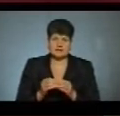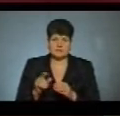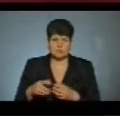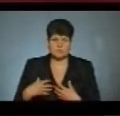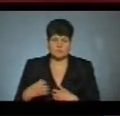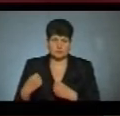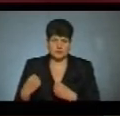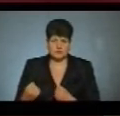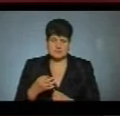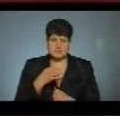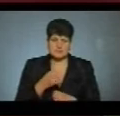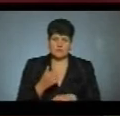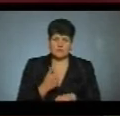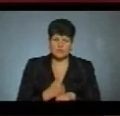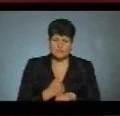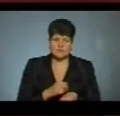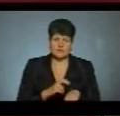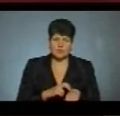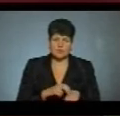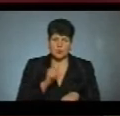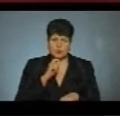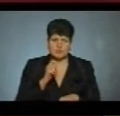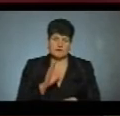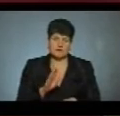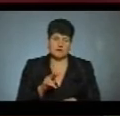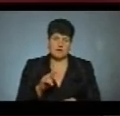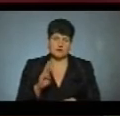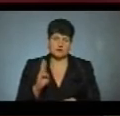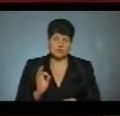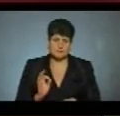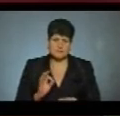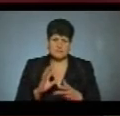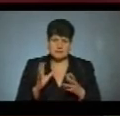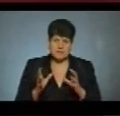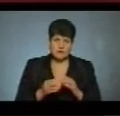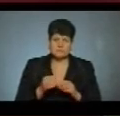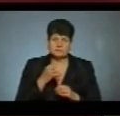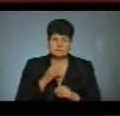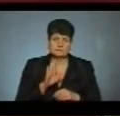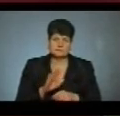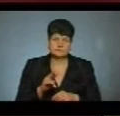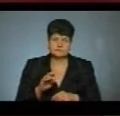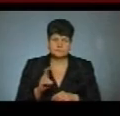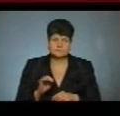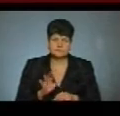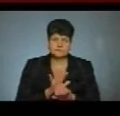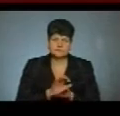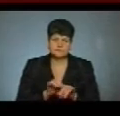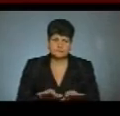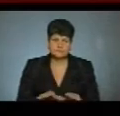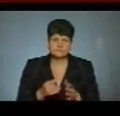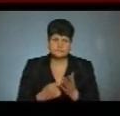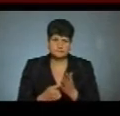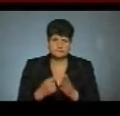одужали, повідомив головний санітарний лікар України Віктор Ляшко. Загалом, як розповів Віктор Ляшко, коронавірус лабораторно підтвердили в